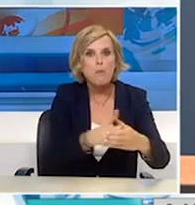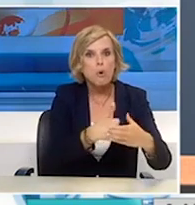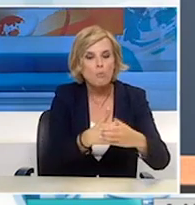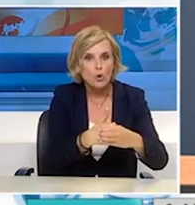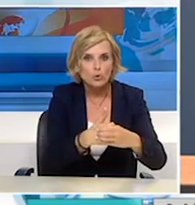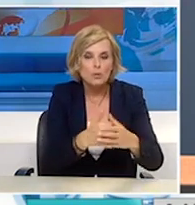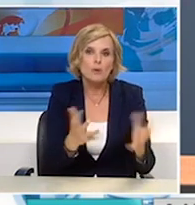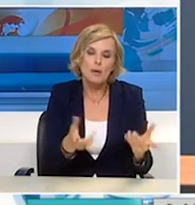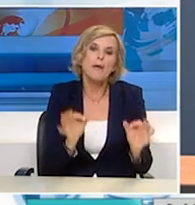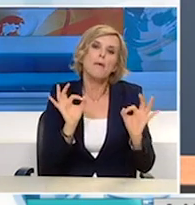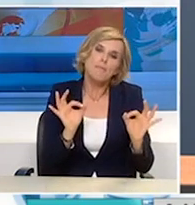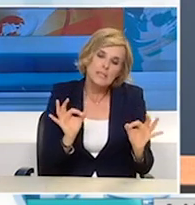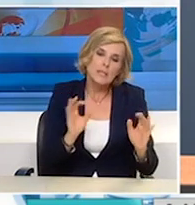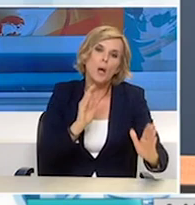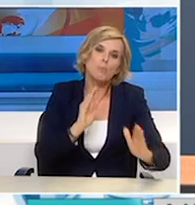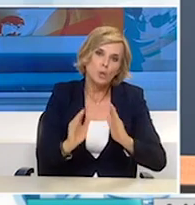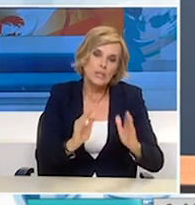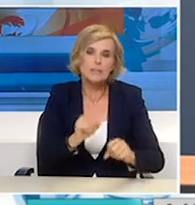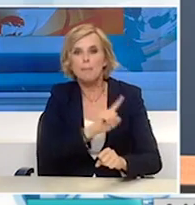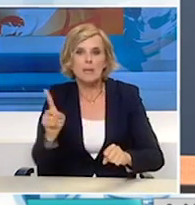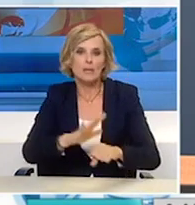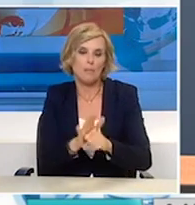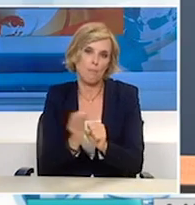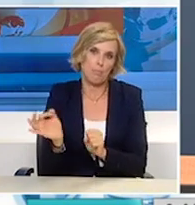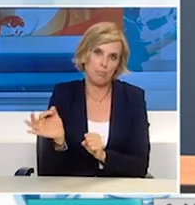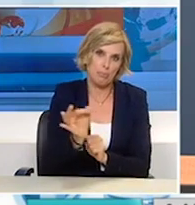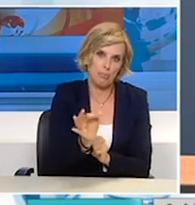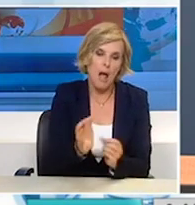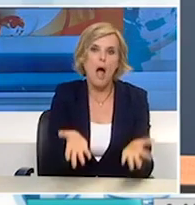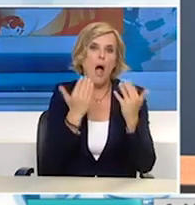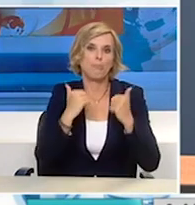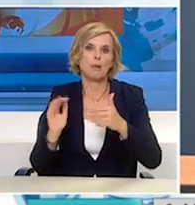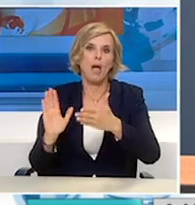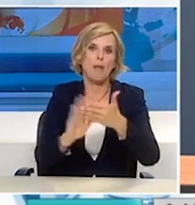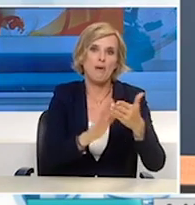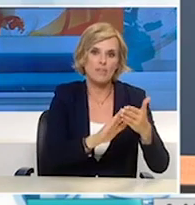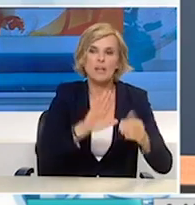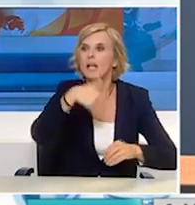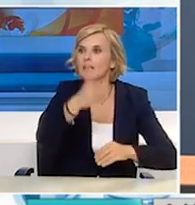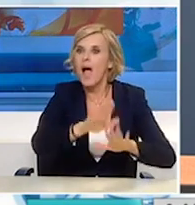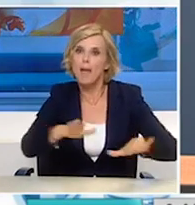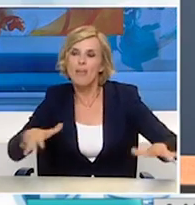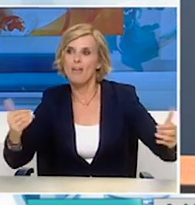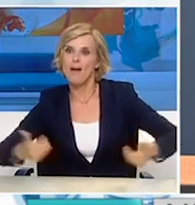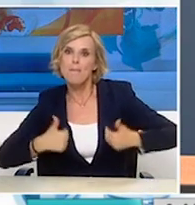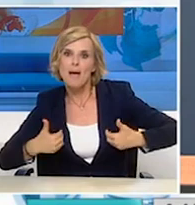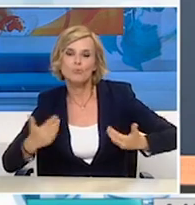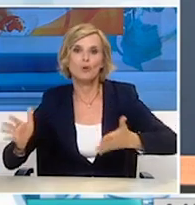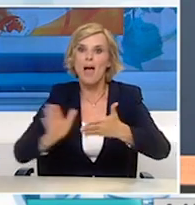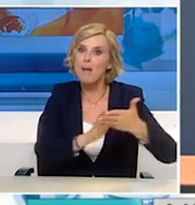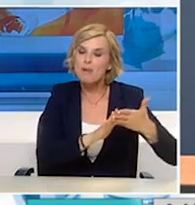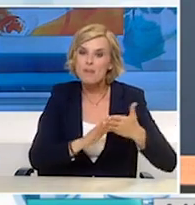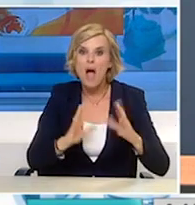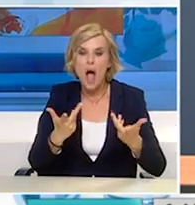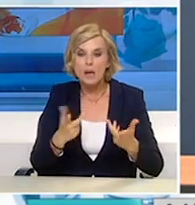και είναι ασφαλέστερο από το να εκτεθεί στο νέο ιό με την επαφή του με τον έξω κόσμο, με τα άλλα παιδιά. Αν όμως